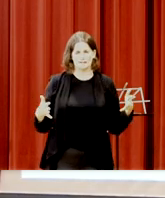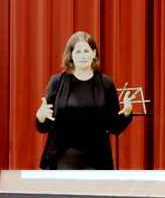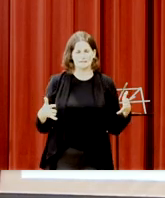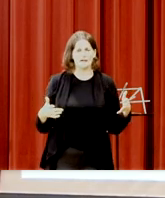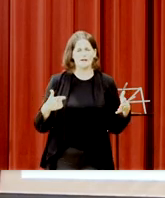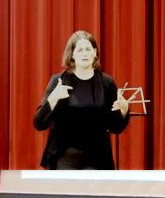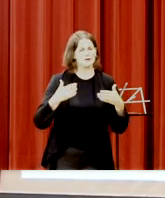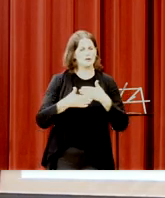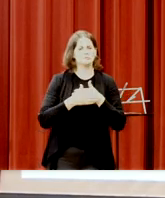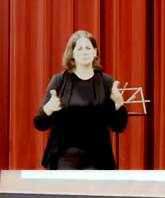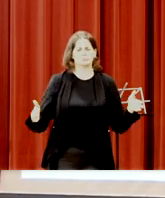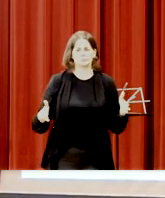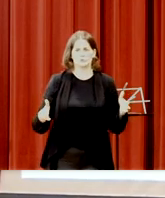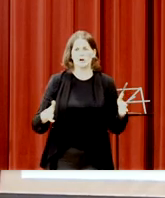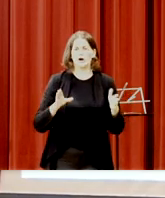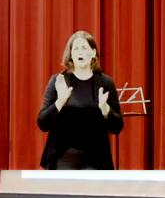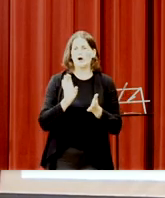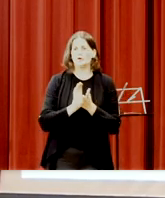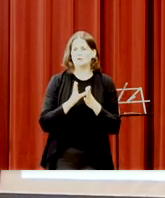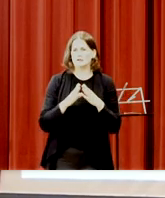gràcies.